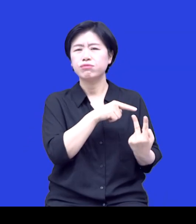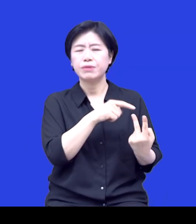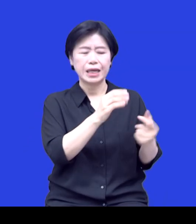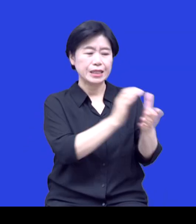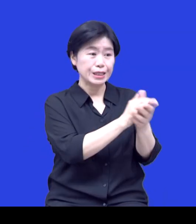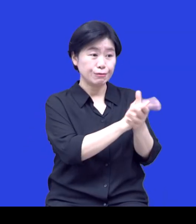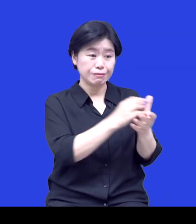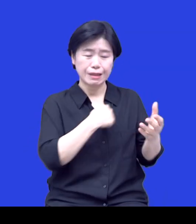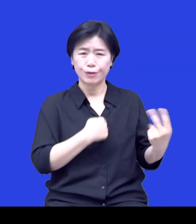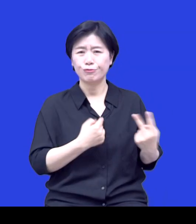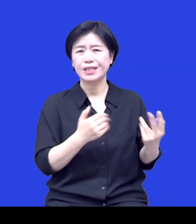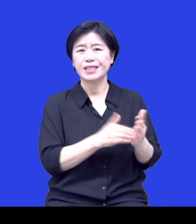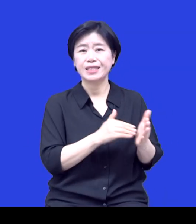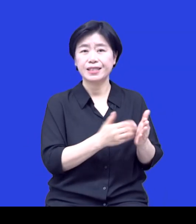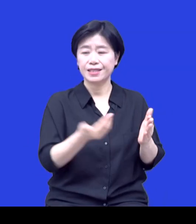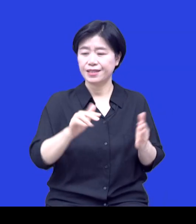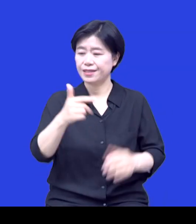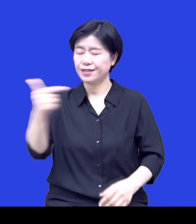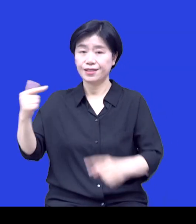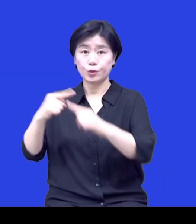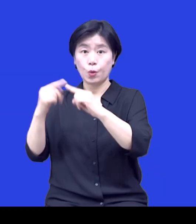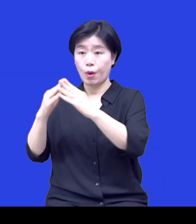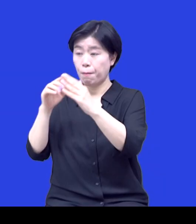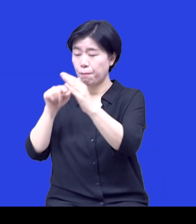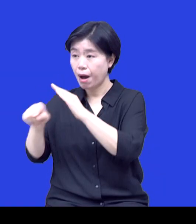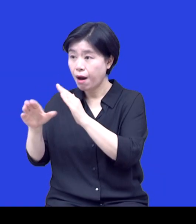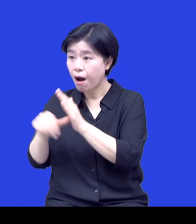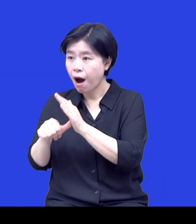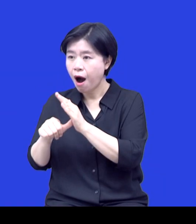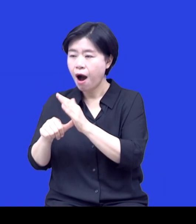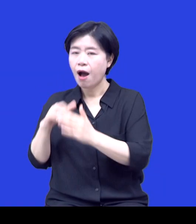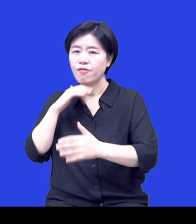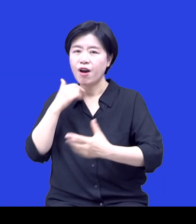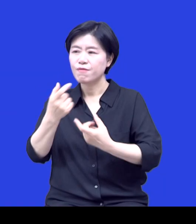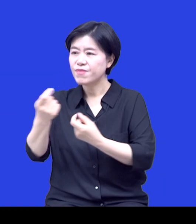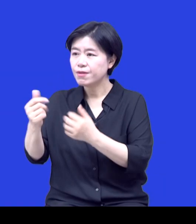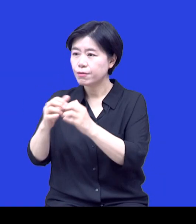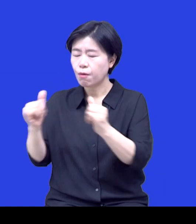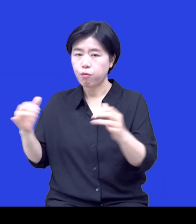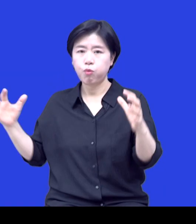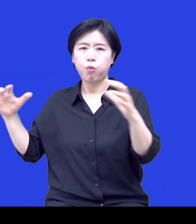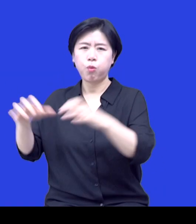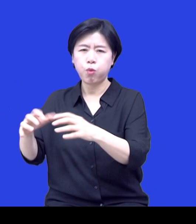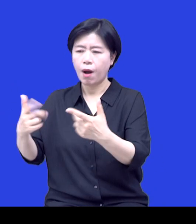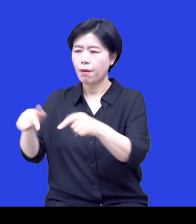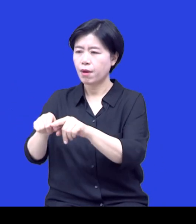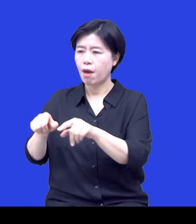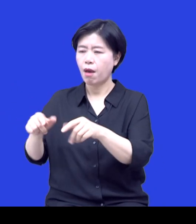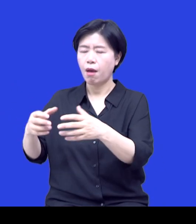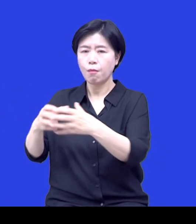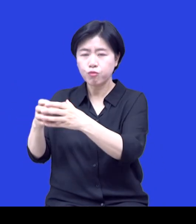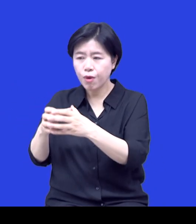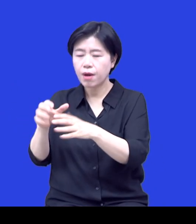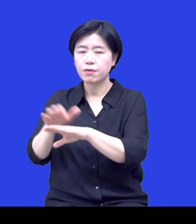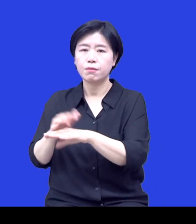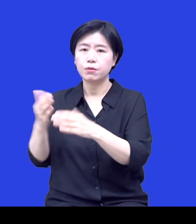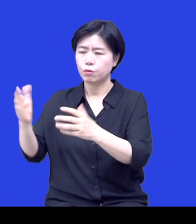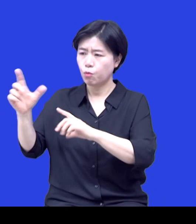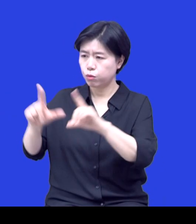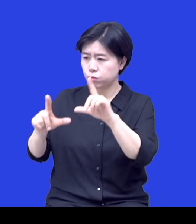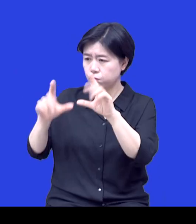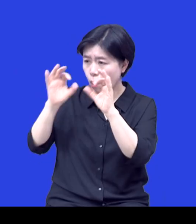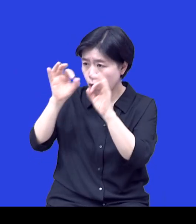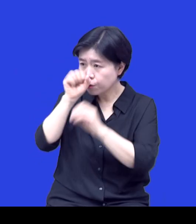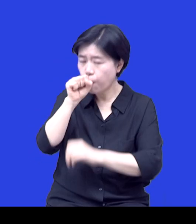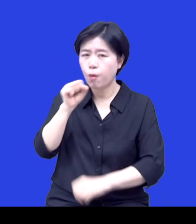많으시고 네. 기타 치며 찬양 인도하는 형이 네. 그렇게 멋있어 멋있죠. 보이고 멋있죠. 속으로 나도 기타를 배워야겠다. 그렇죠, 그렇죠. 그런 결심도 하게 되고 그런데 그날